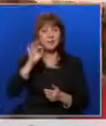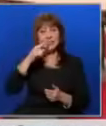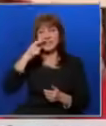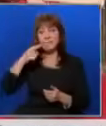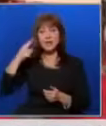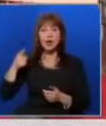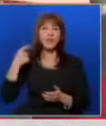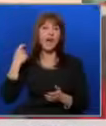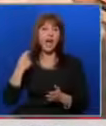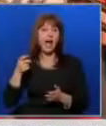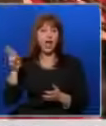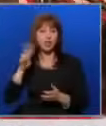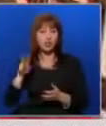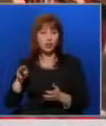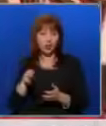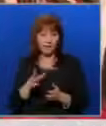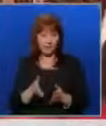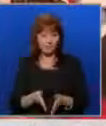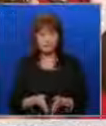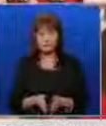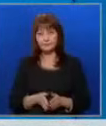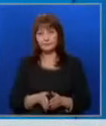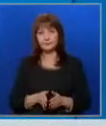бъдат наложени строги бизнес ограничения.